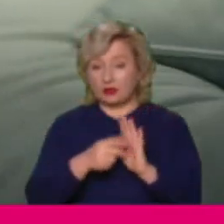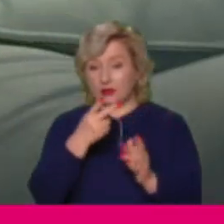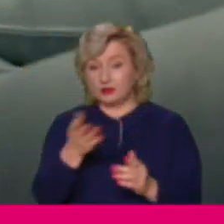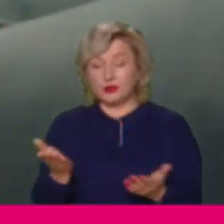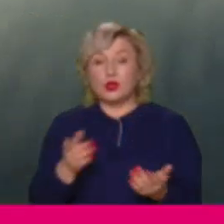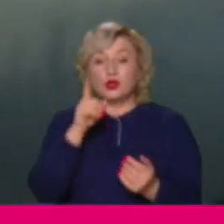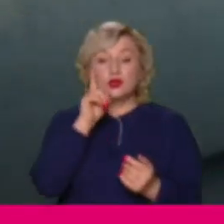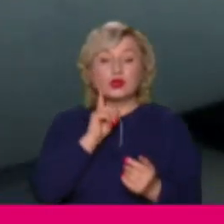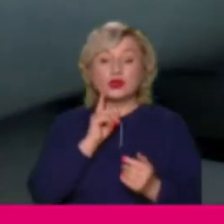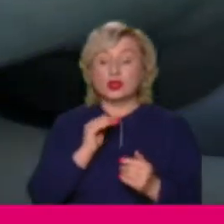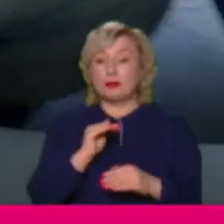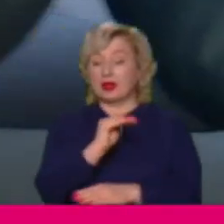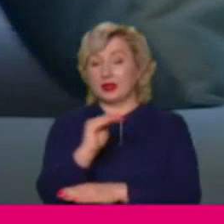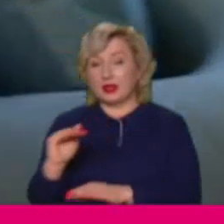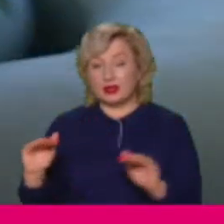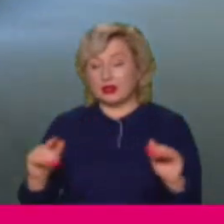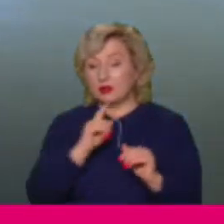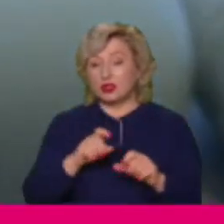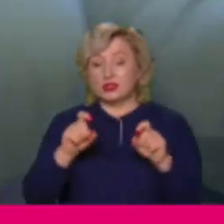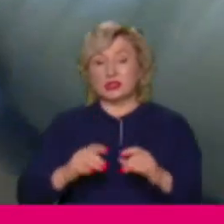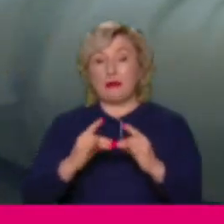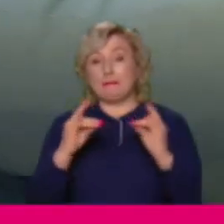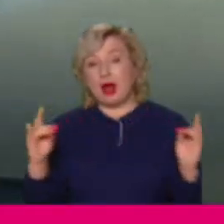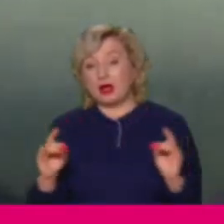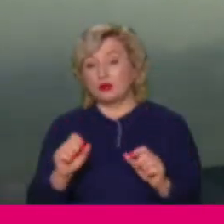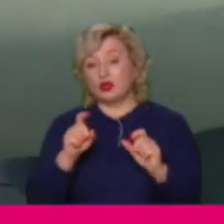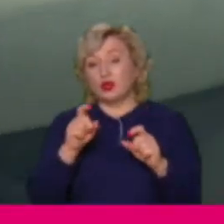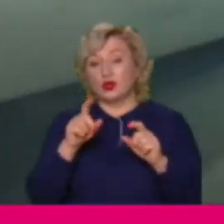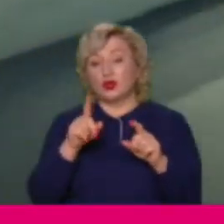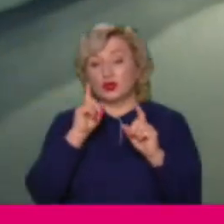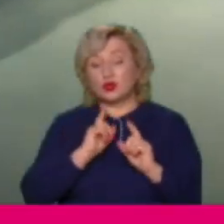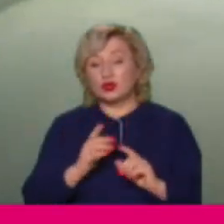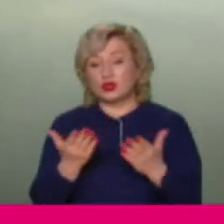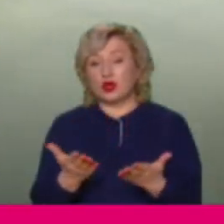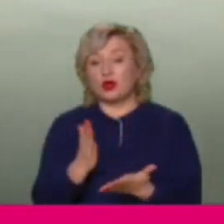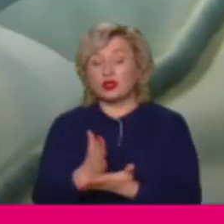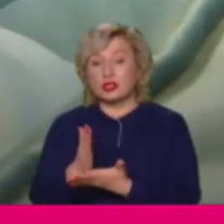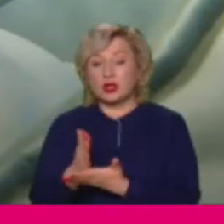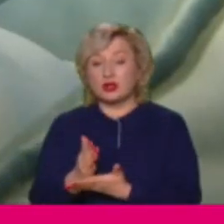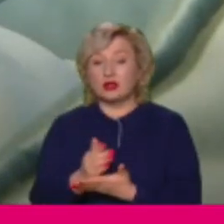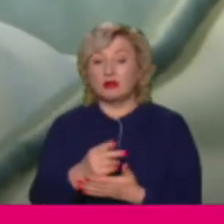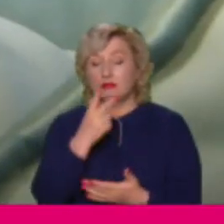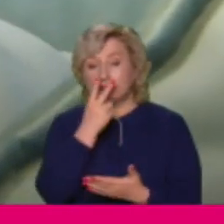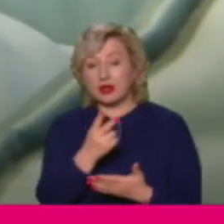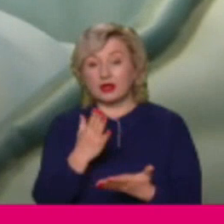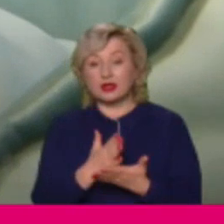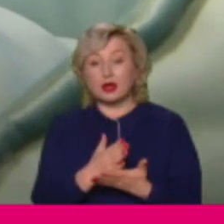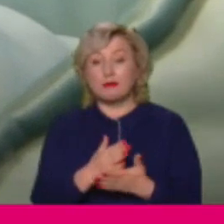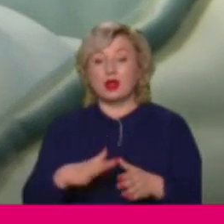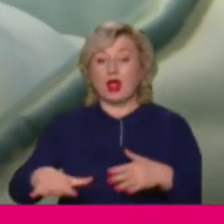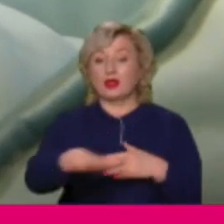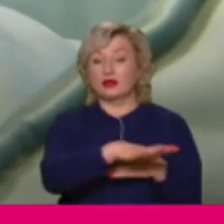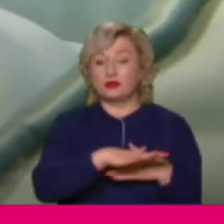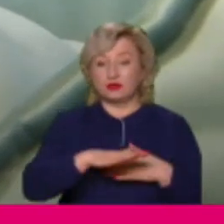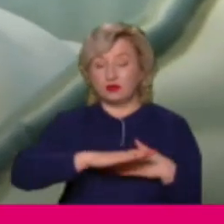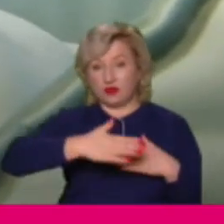Тут підлітки не будуть сидіти за партами, вони будуть зручно розташовуватися. Там, бачимо, є такі платформи, самі вони